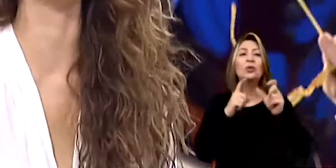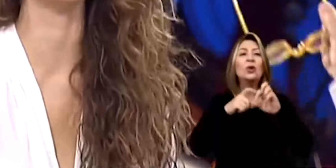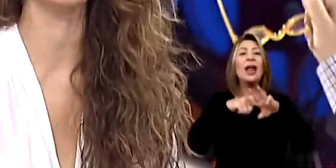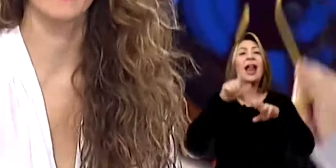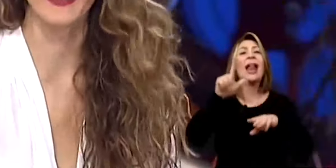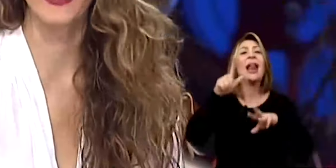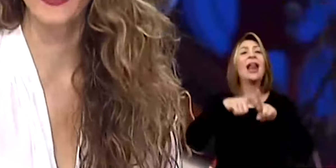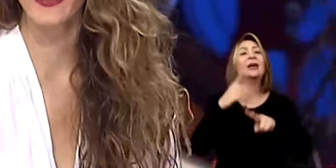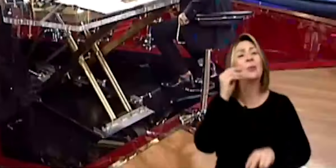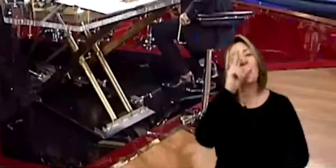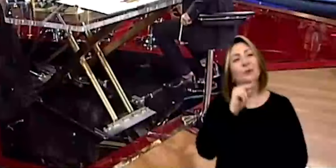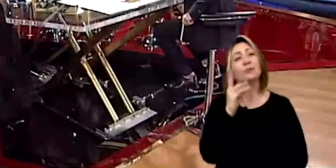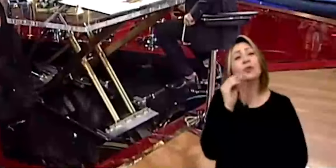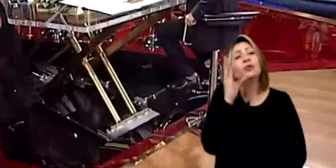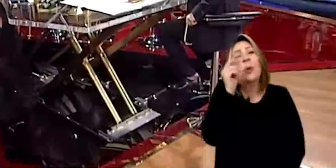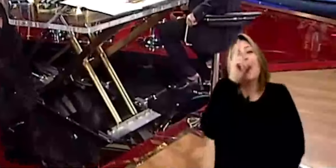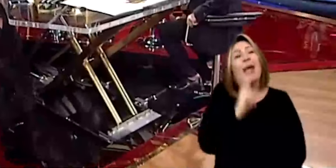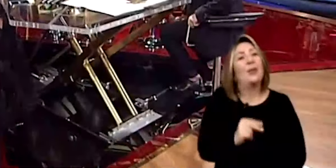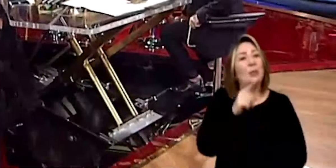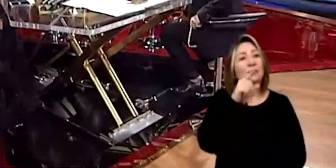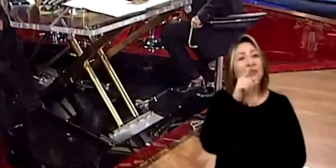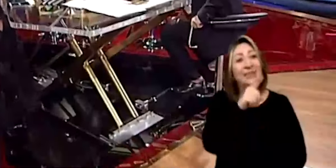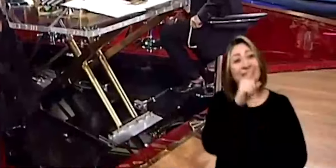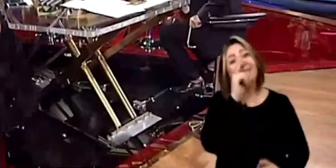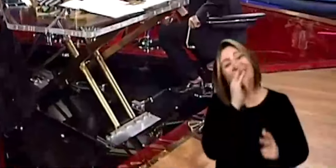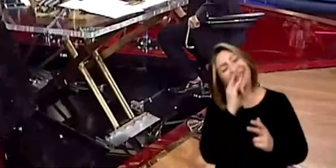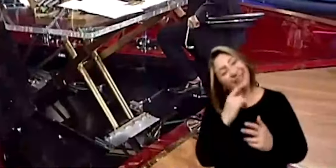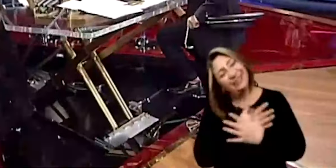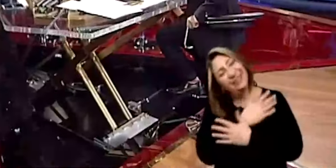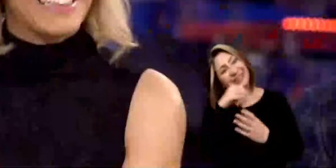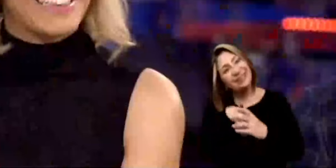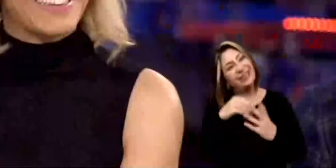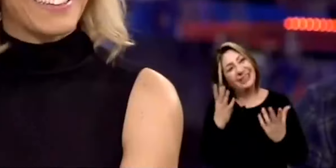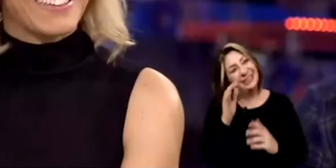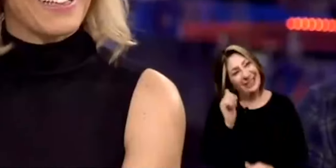Delilah'ı çok beğeniyorum. Harika. Siz efendim? Çok çok beğeniyorum. Siz cinsel açıdan nasıl